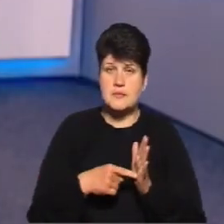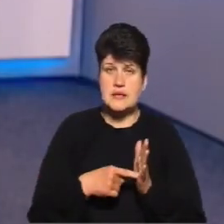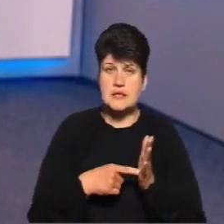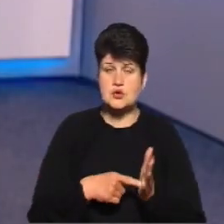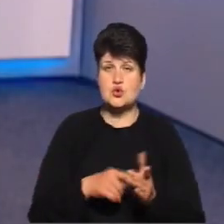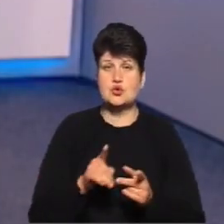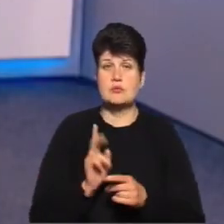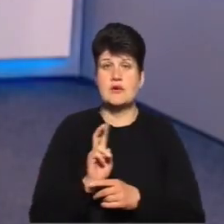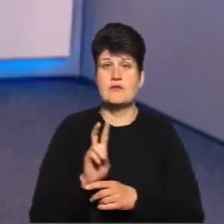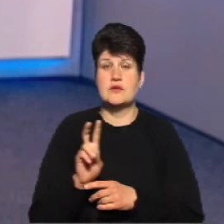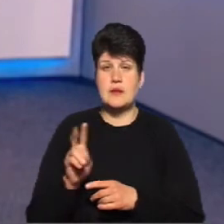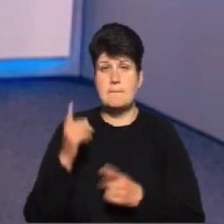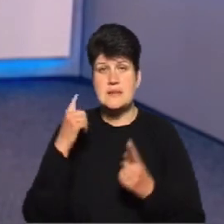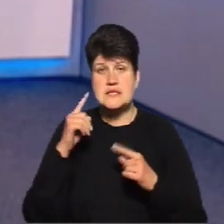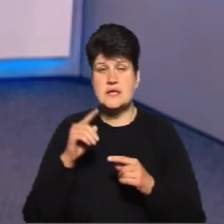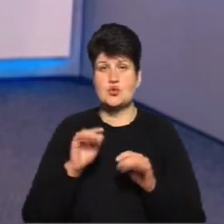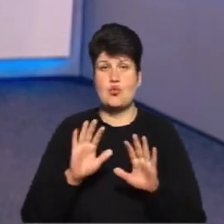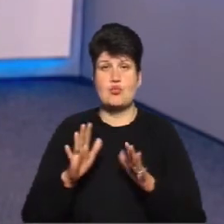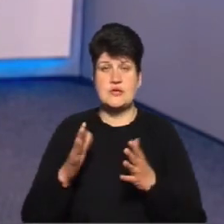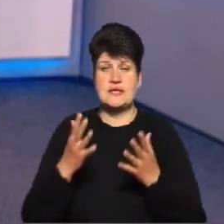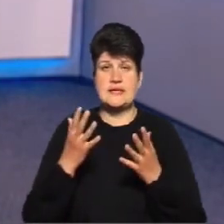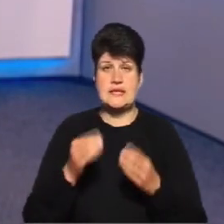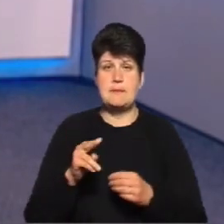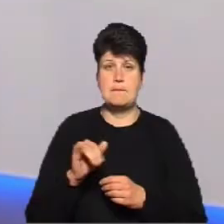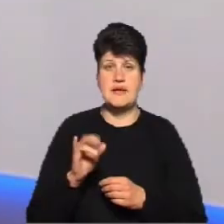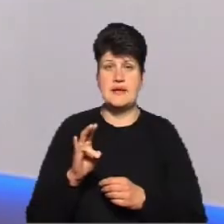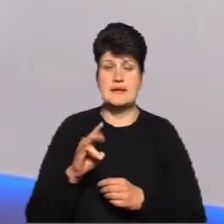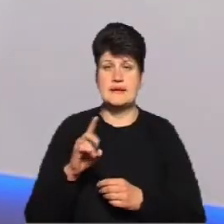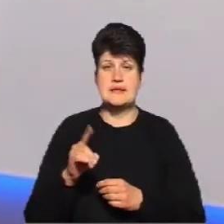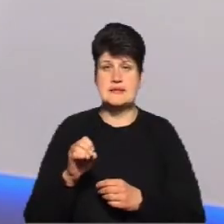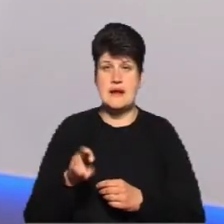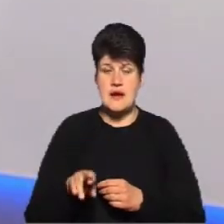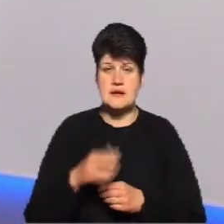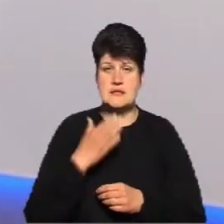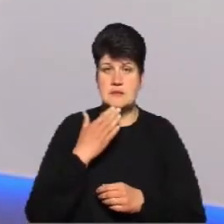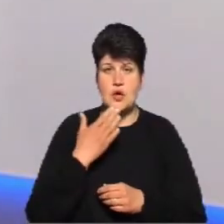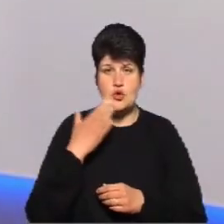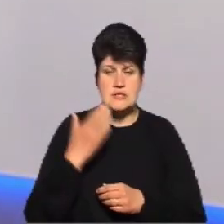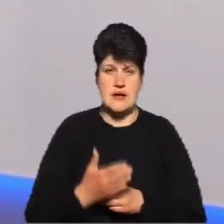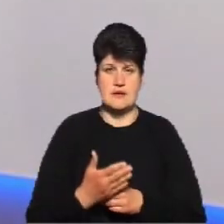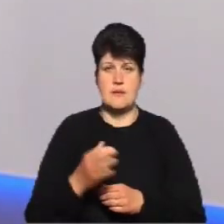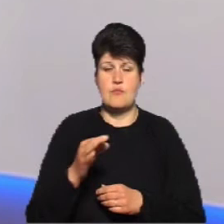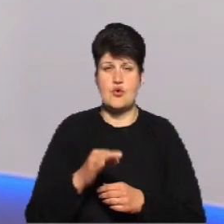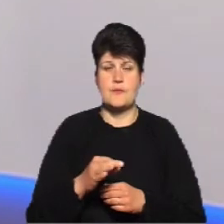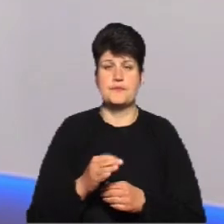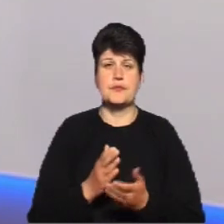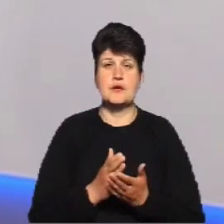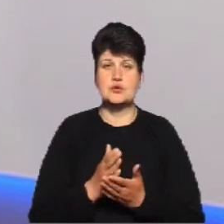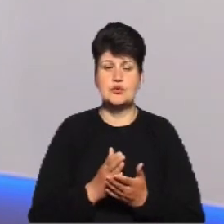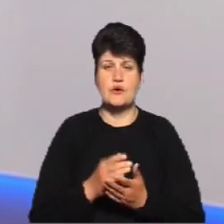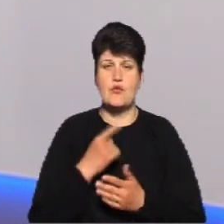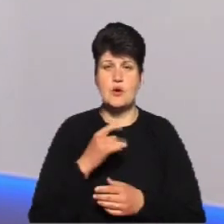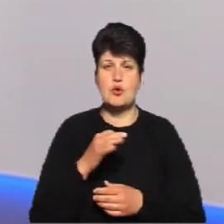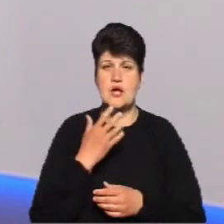відвідати цю мистецьку подію Дні Пінзеля. Я ще останнє питання запитаю про інфраструктуру, бо це, власне, от ви говорите про іноземних